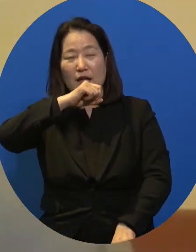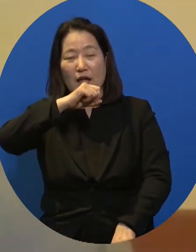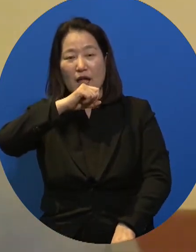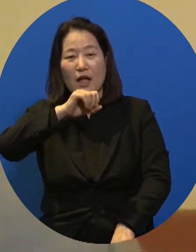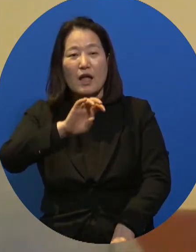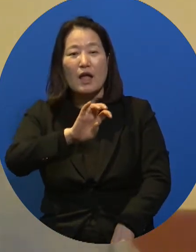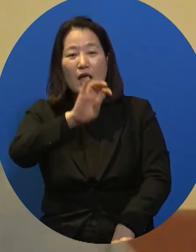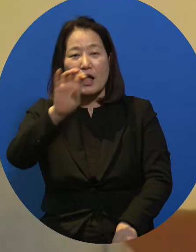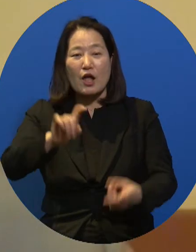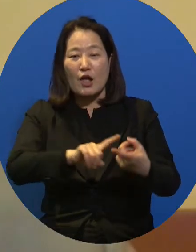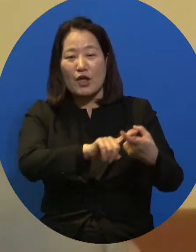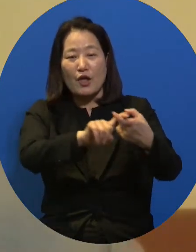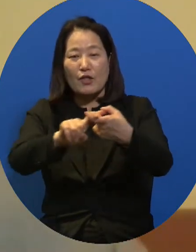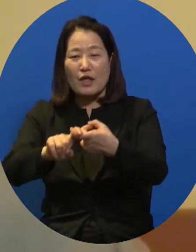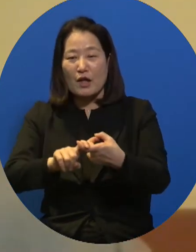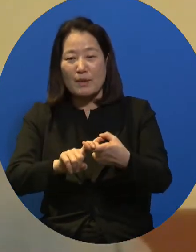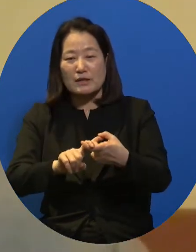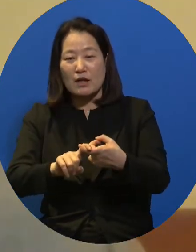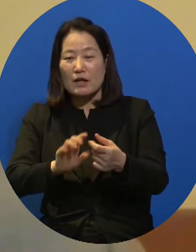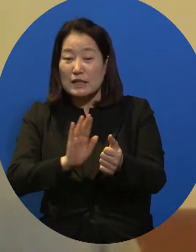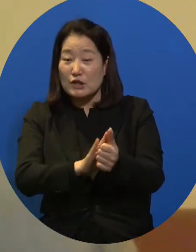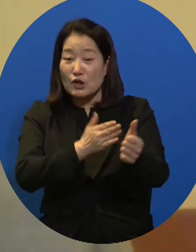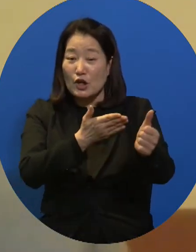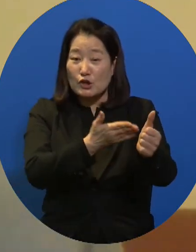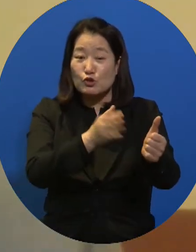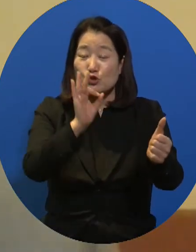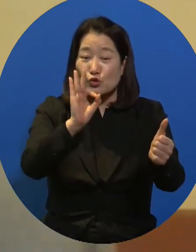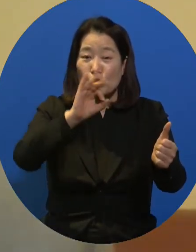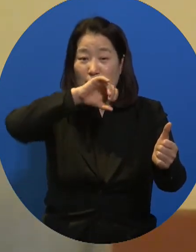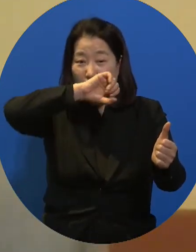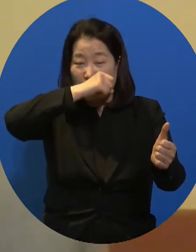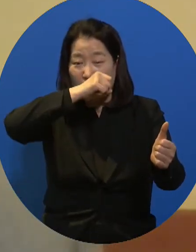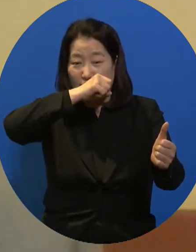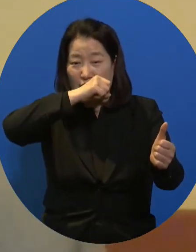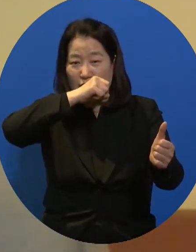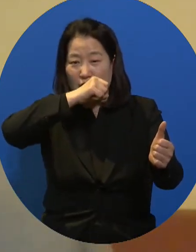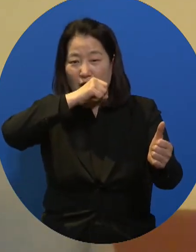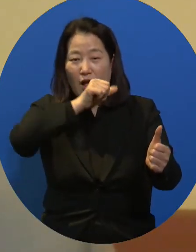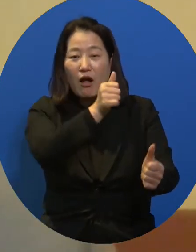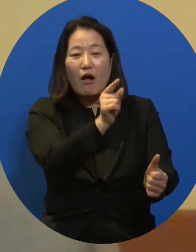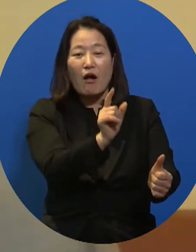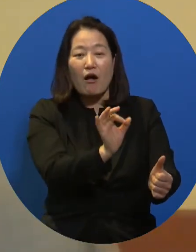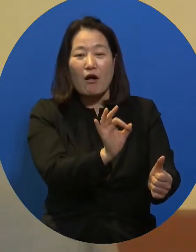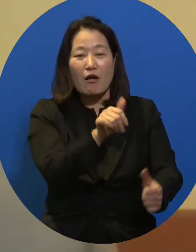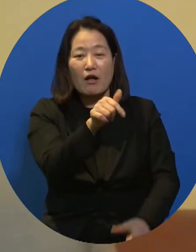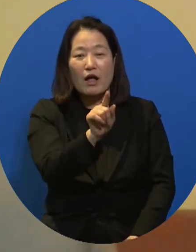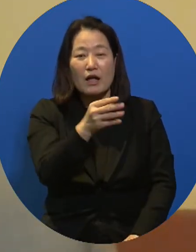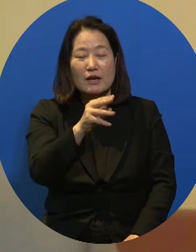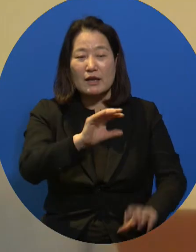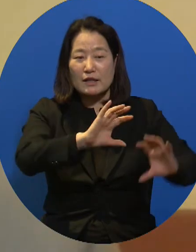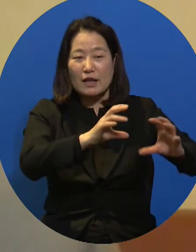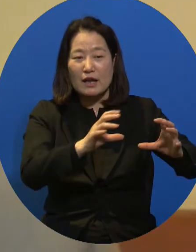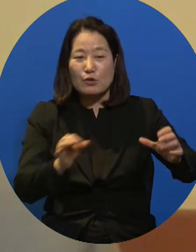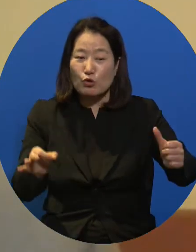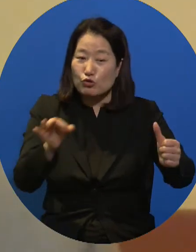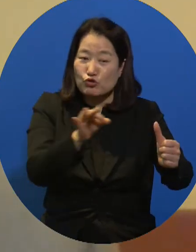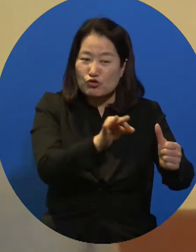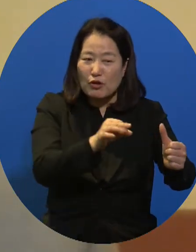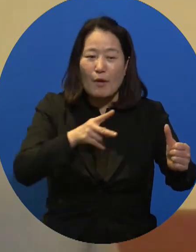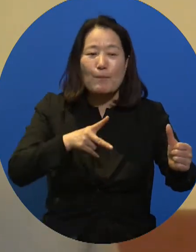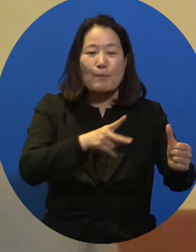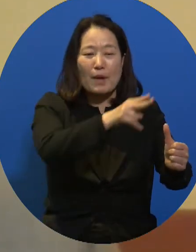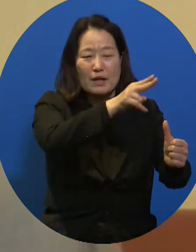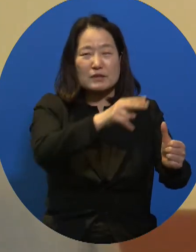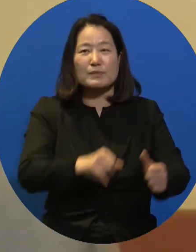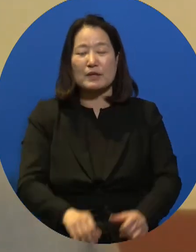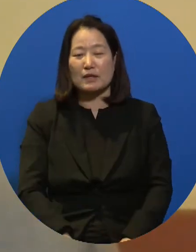지원금을 헝가리에 주는 것을 중단했습니다. 이제는 현재 EU와 헝가리 양측